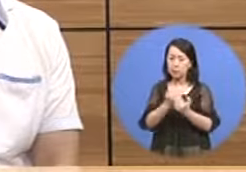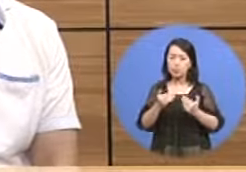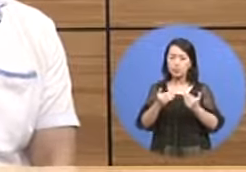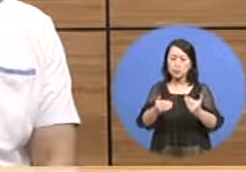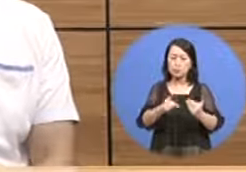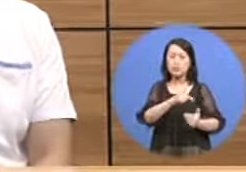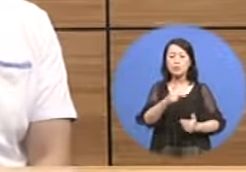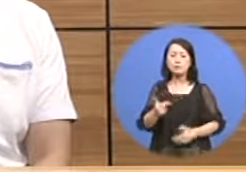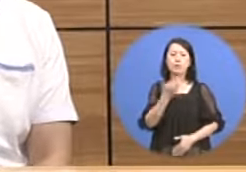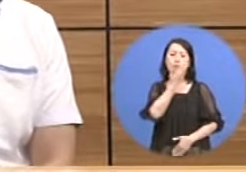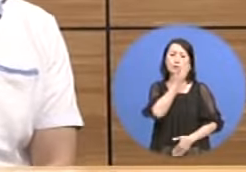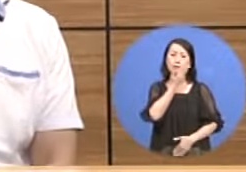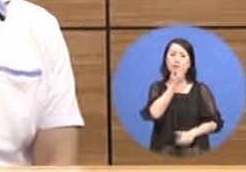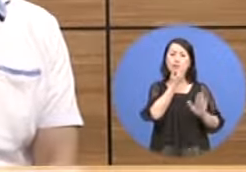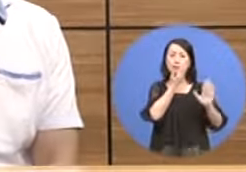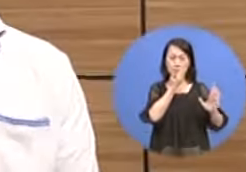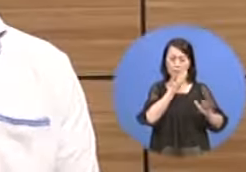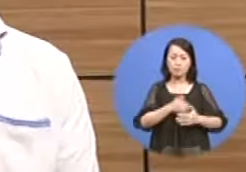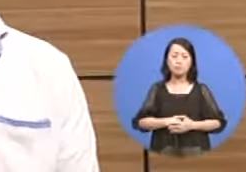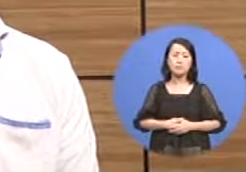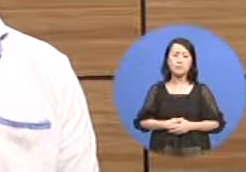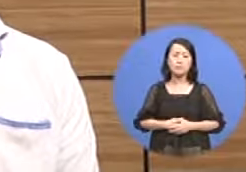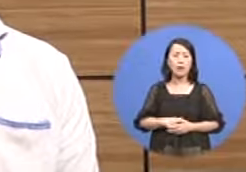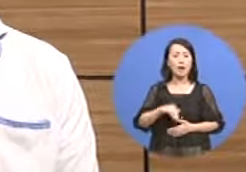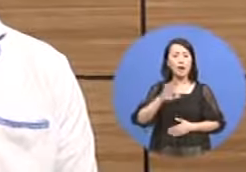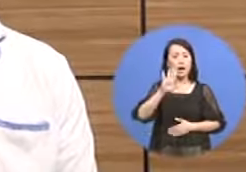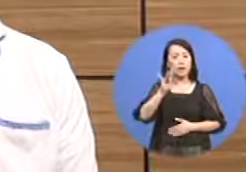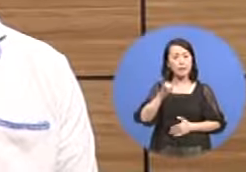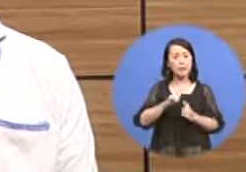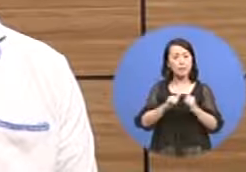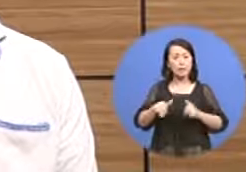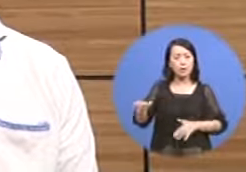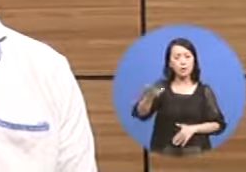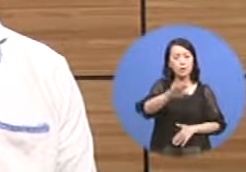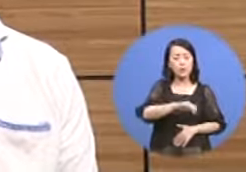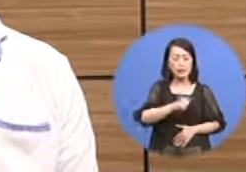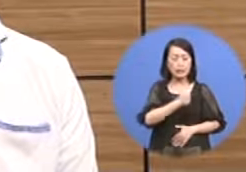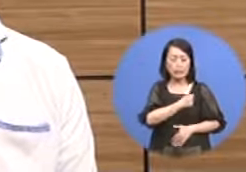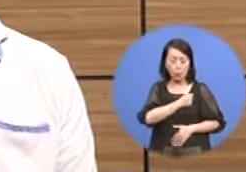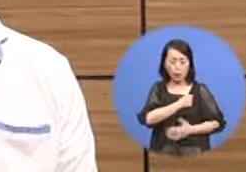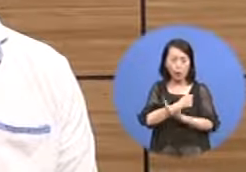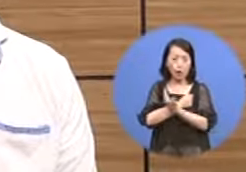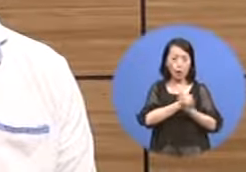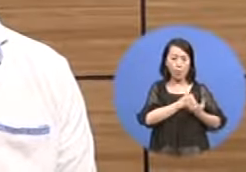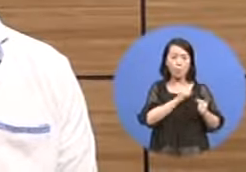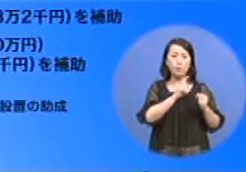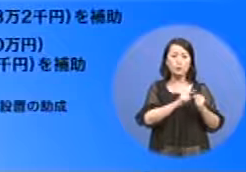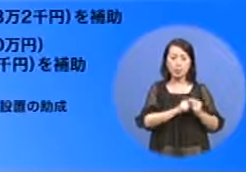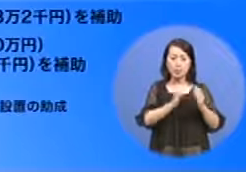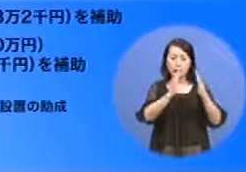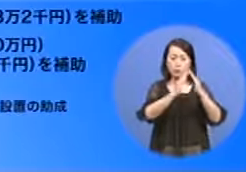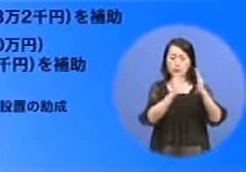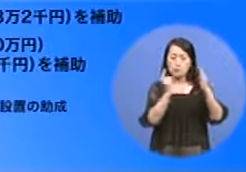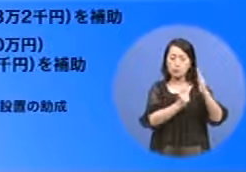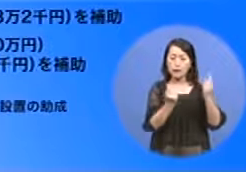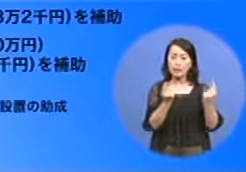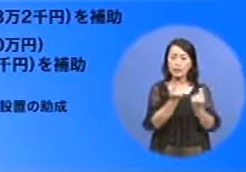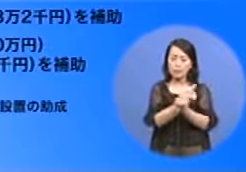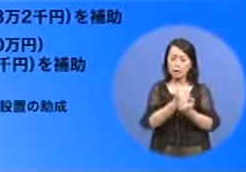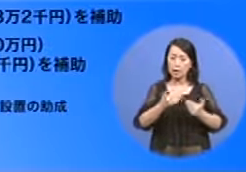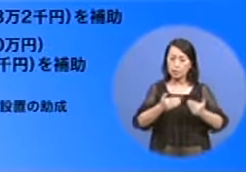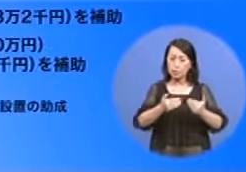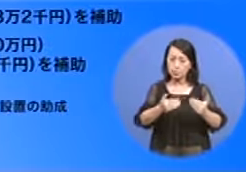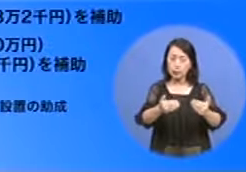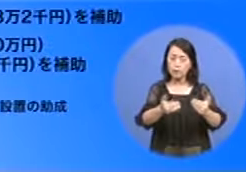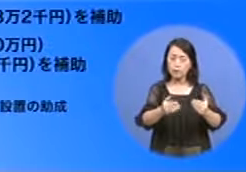。県としましても県民の方々の命を守るために住宅の耐震化が進むような取り